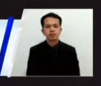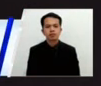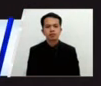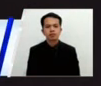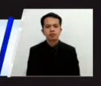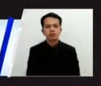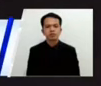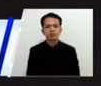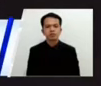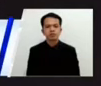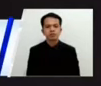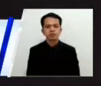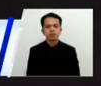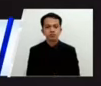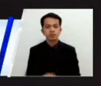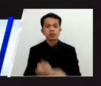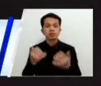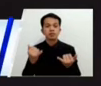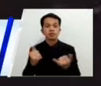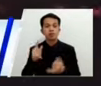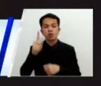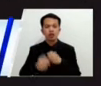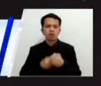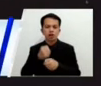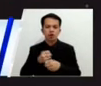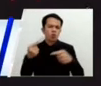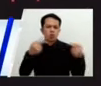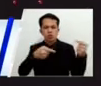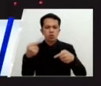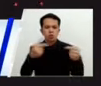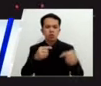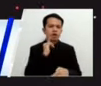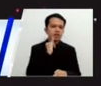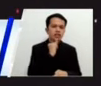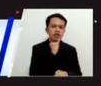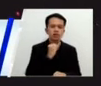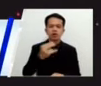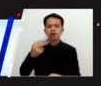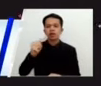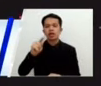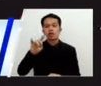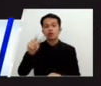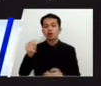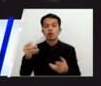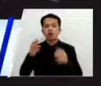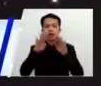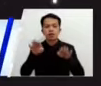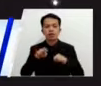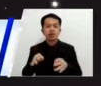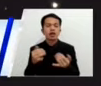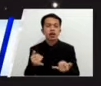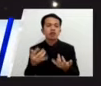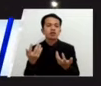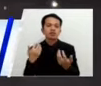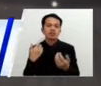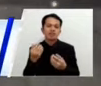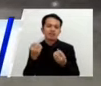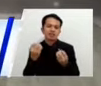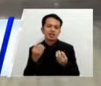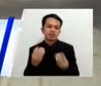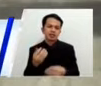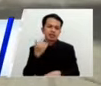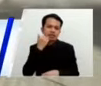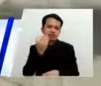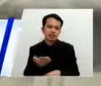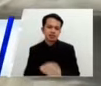Sa gitna ng mahigit isang taon ng tensyon sa pagitan ng Israel at Hezbollah sa Lebanon, mahigit 2,000 na ang nasawi ayon sa gobyerno ng